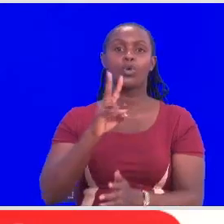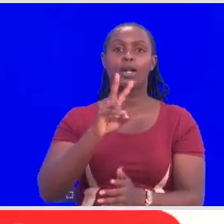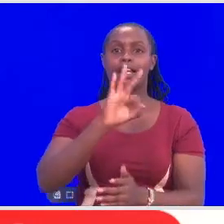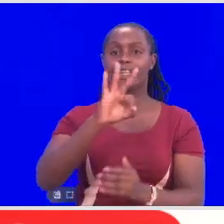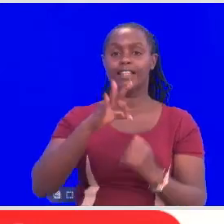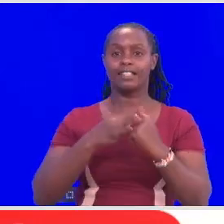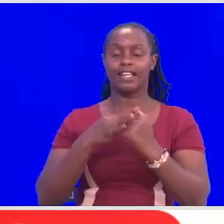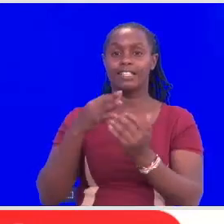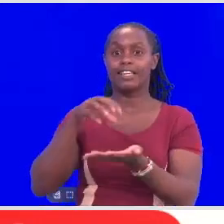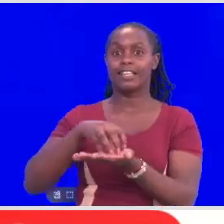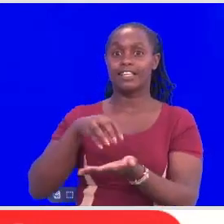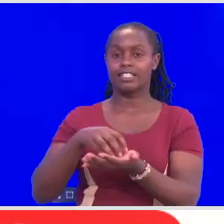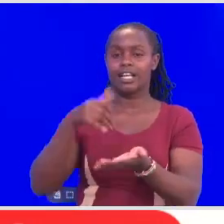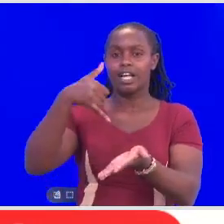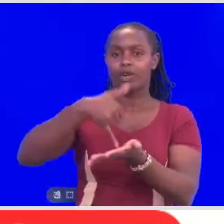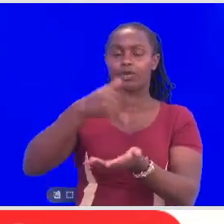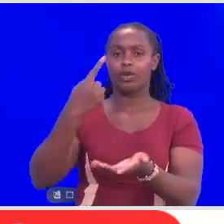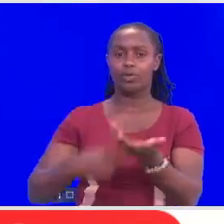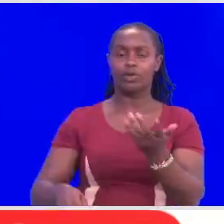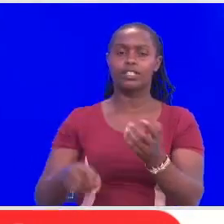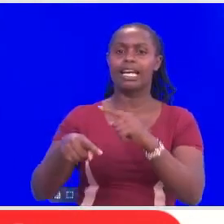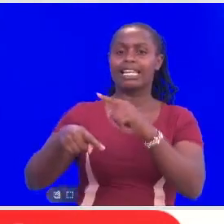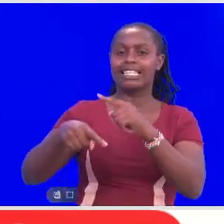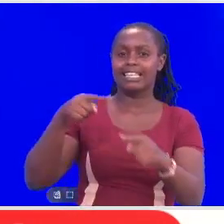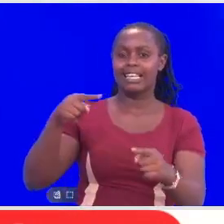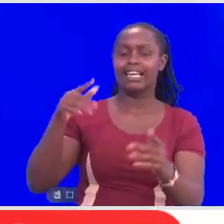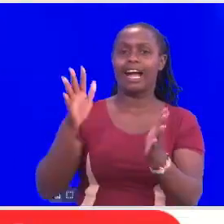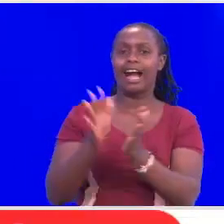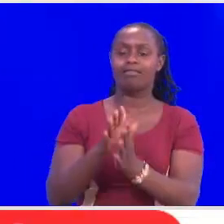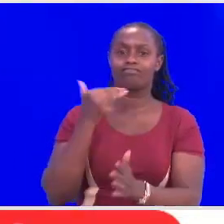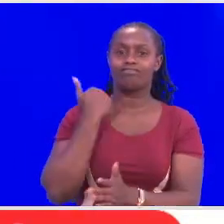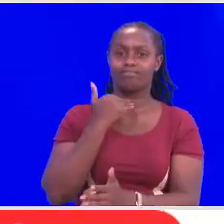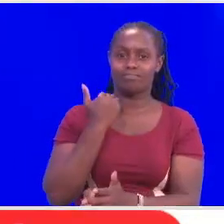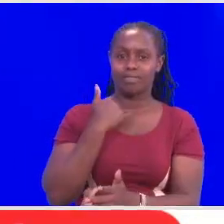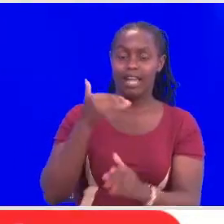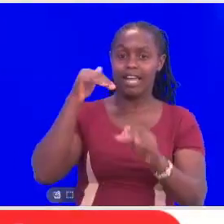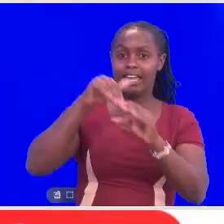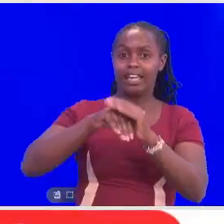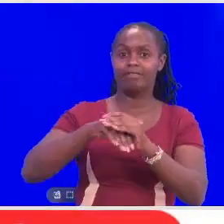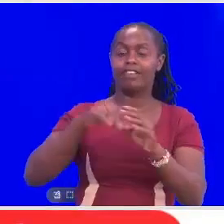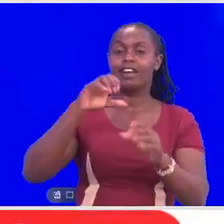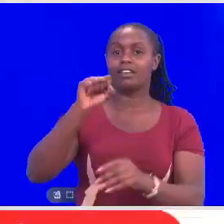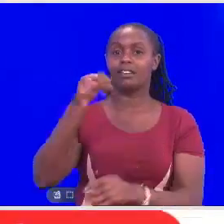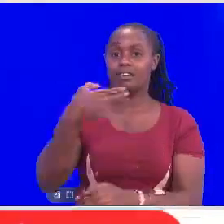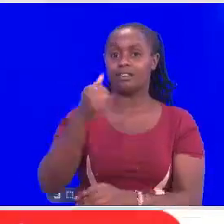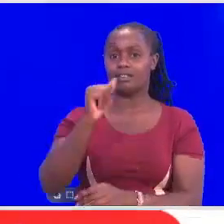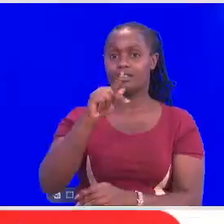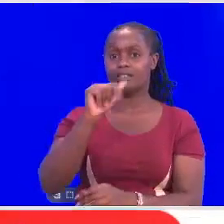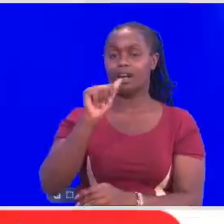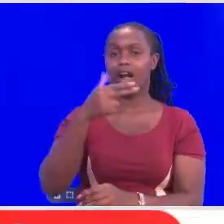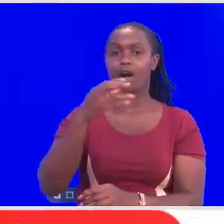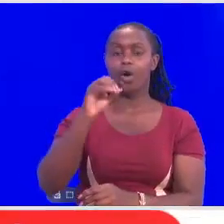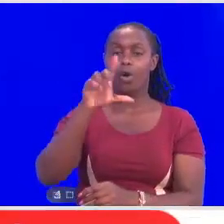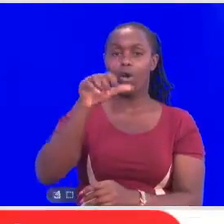238 ikiwemo ugaidi na mauaji katika kisa cha Shakahola kilichopelekea vifo vya watu